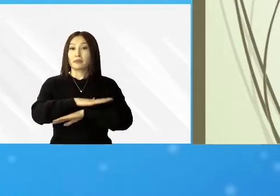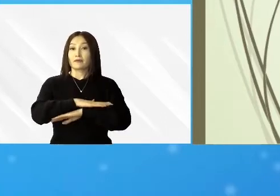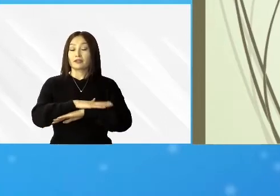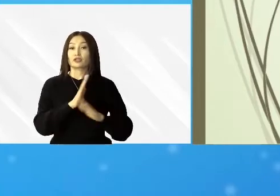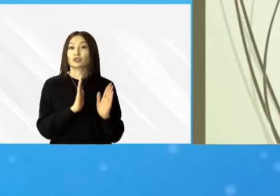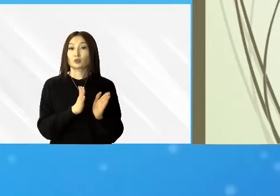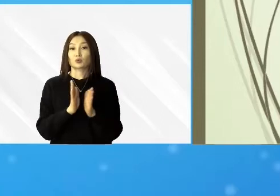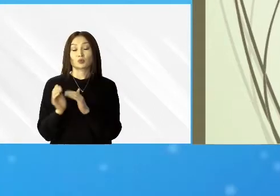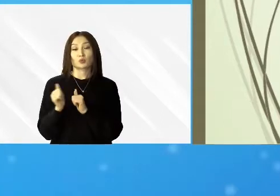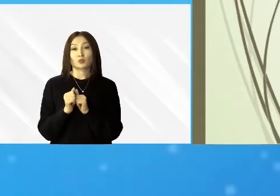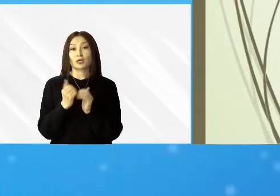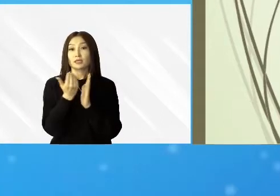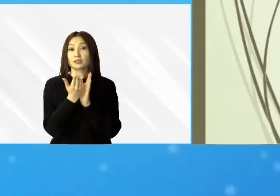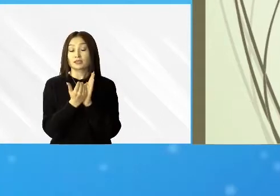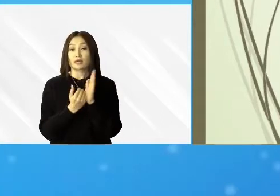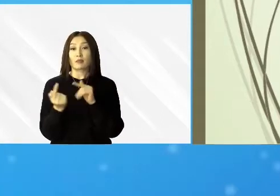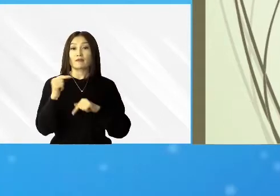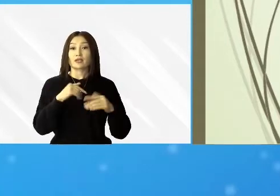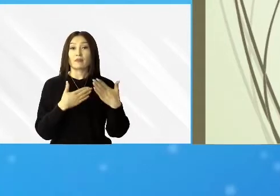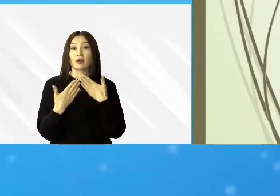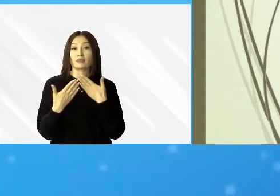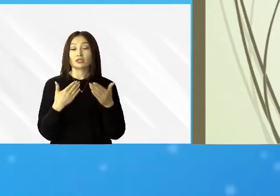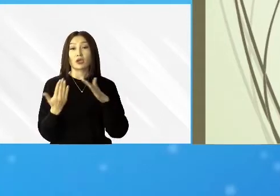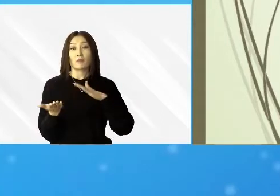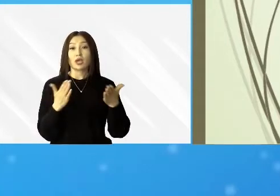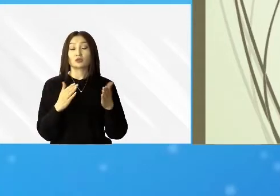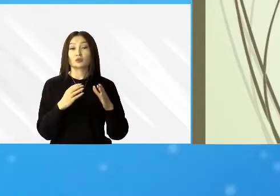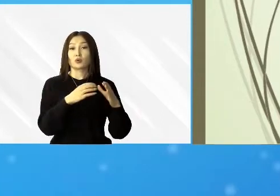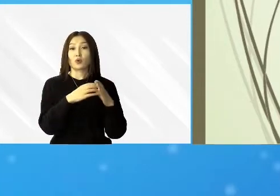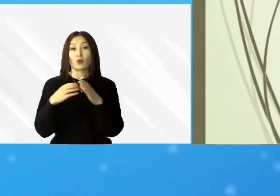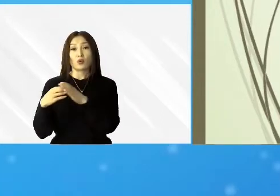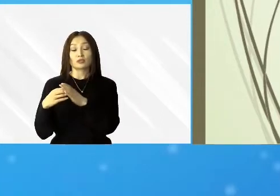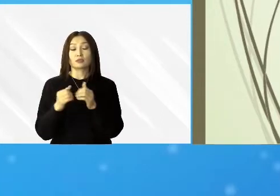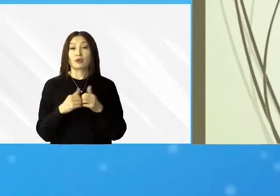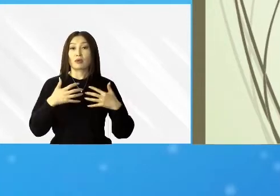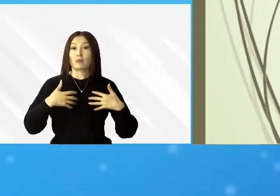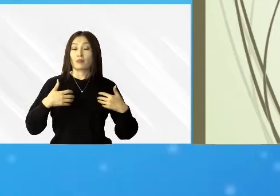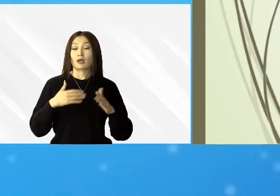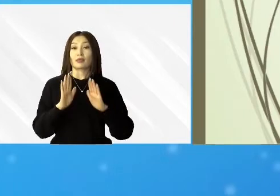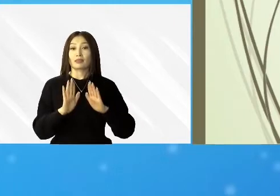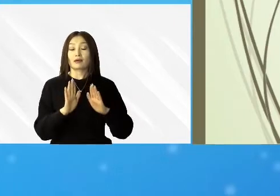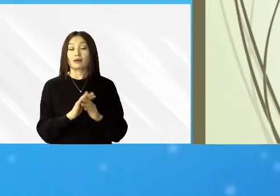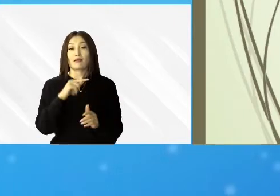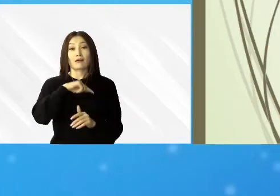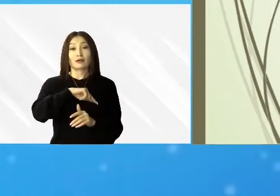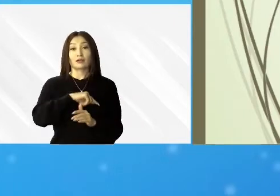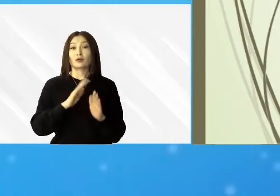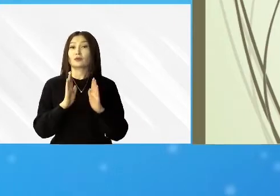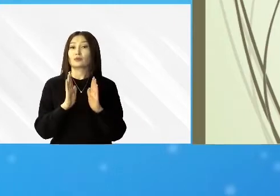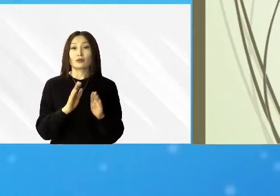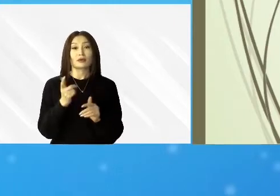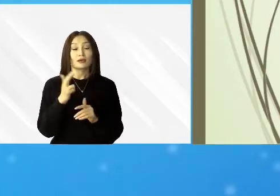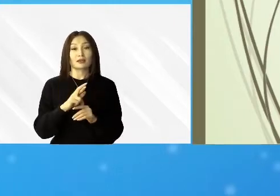Поведенческая структура – система взаимоотношений между особями популяции. Такая структура характерна только